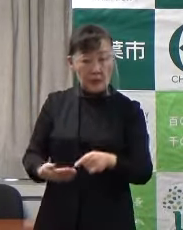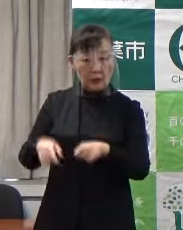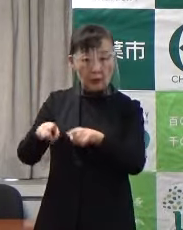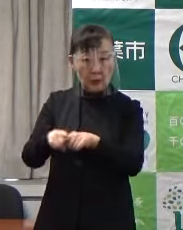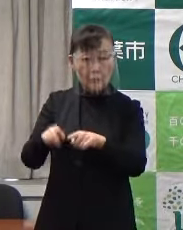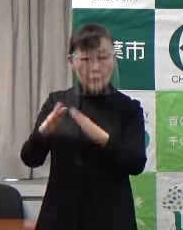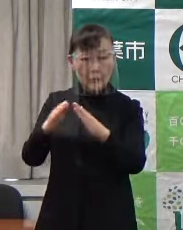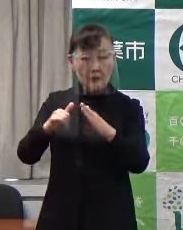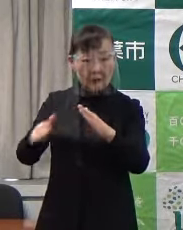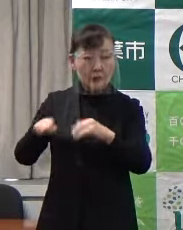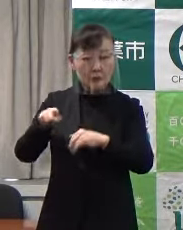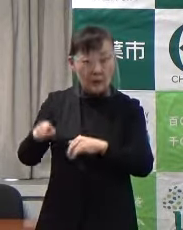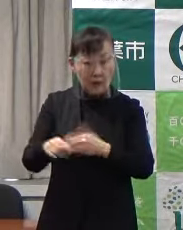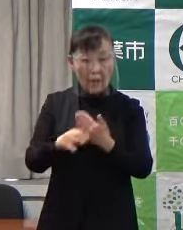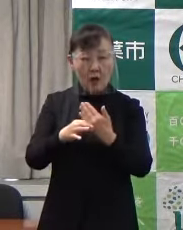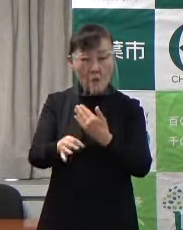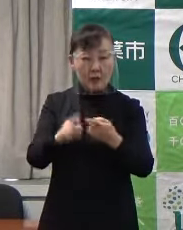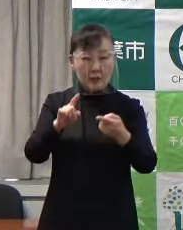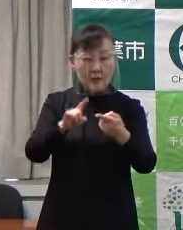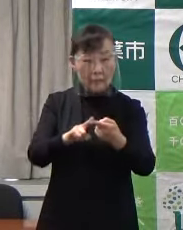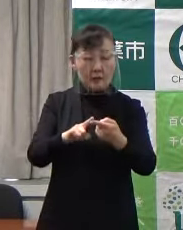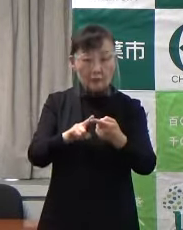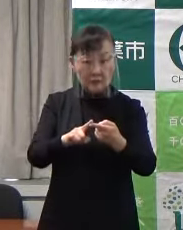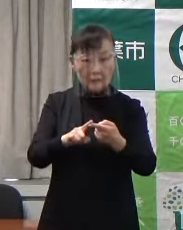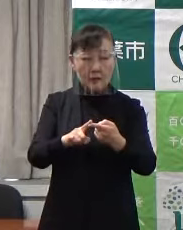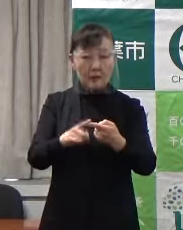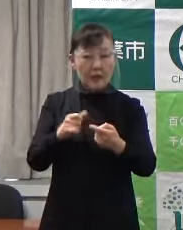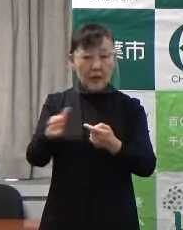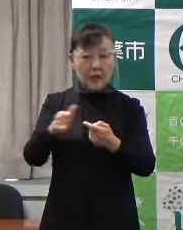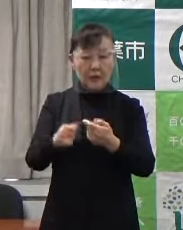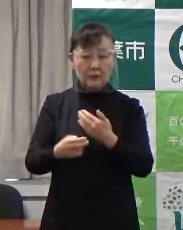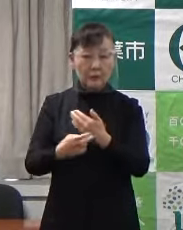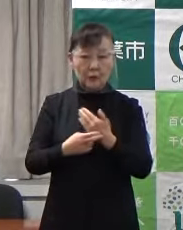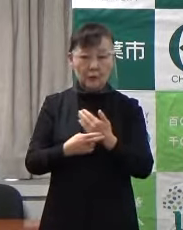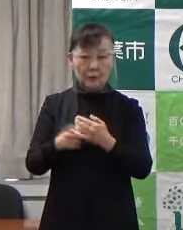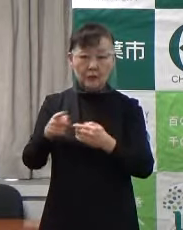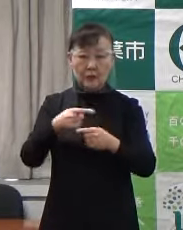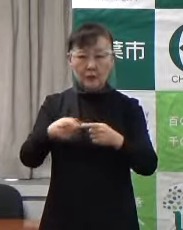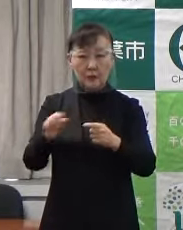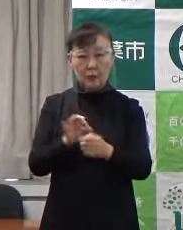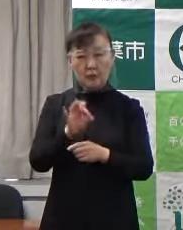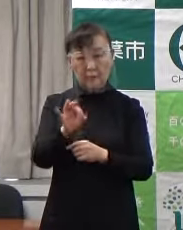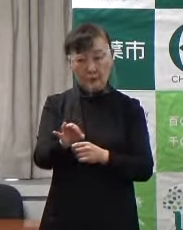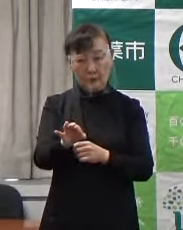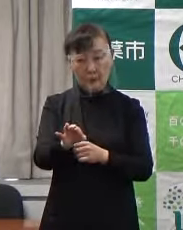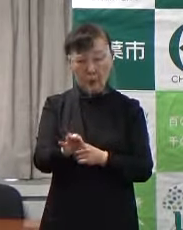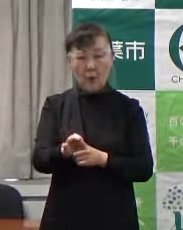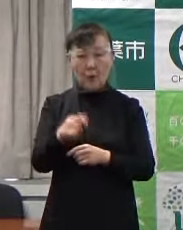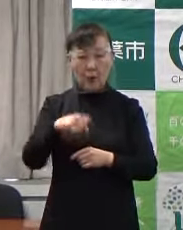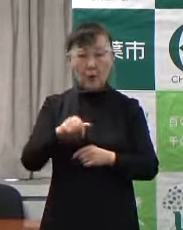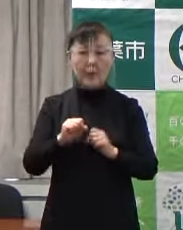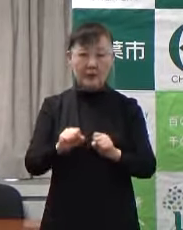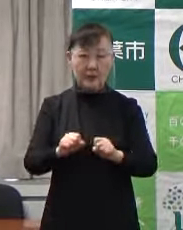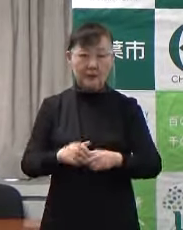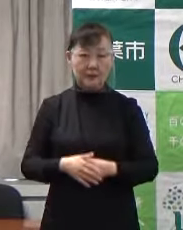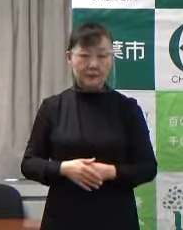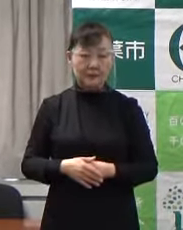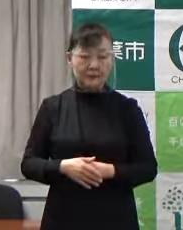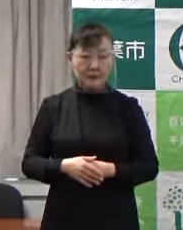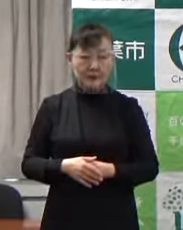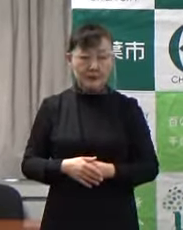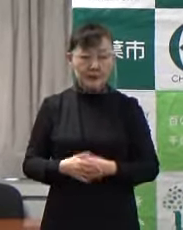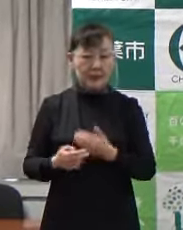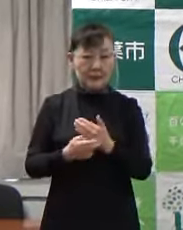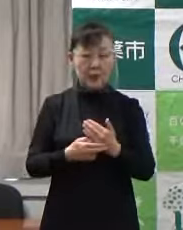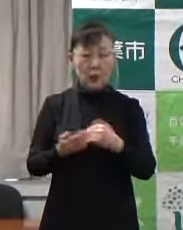対して保険が適用される禁煙外来にかかる治療費の一部を助成する取り組みを千葉市は行っております。原則として治